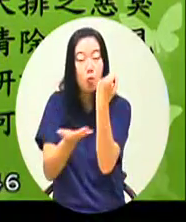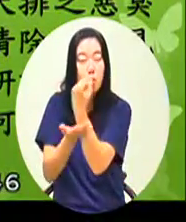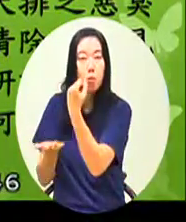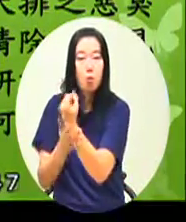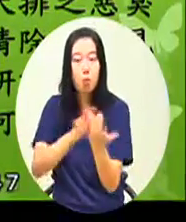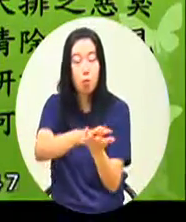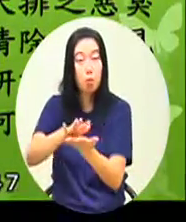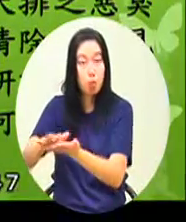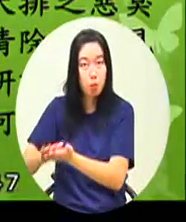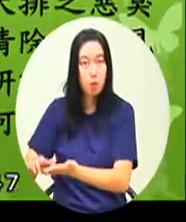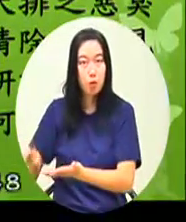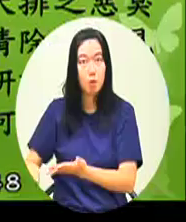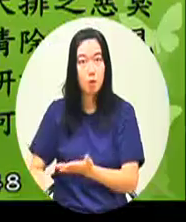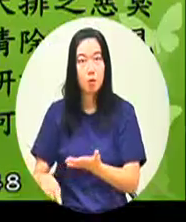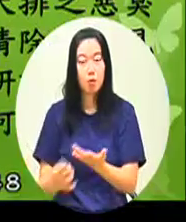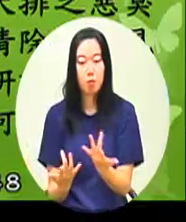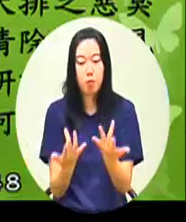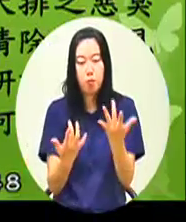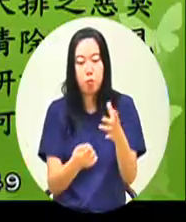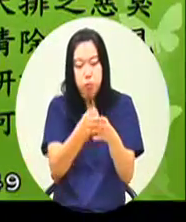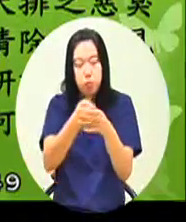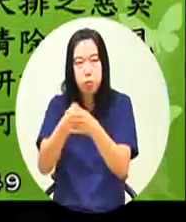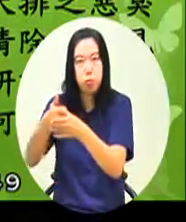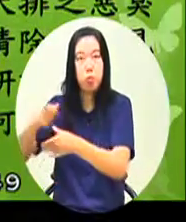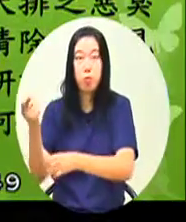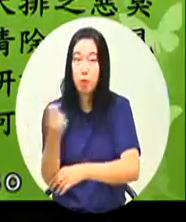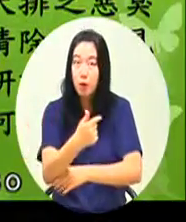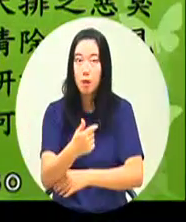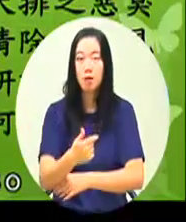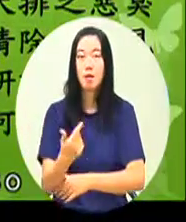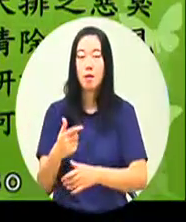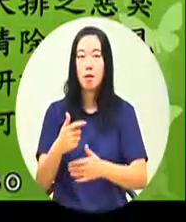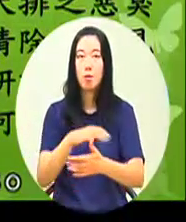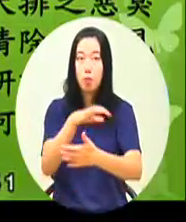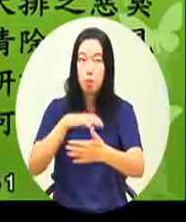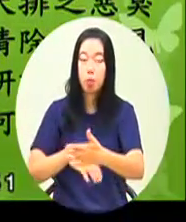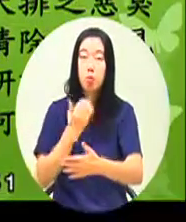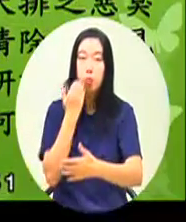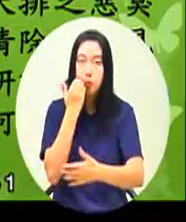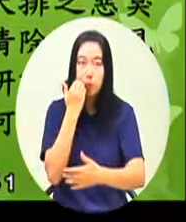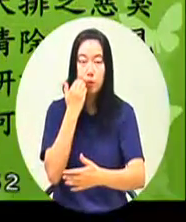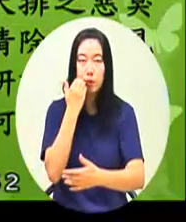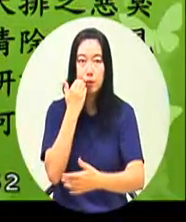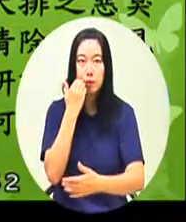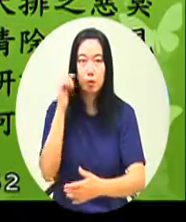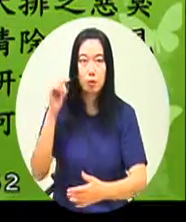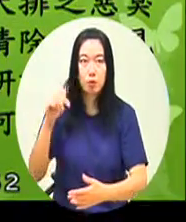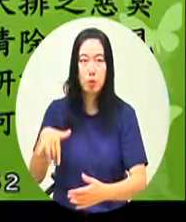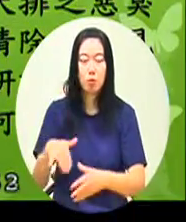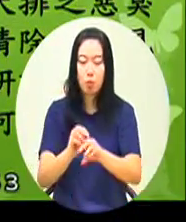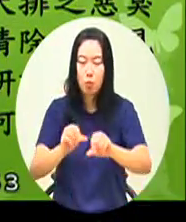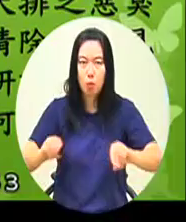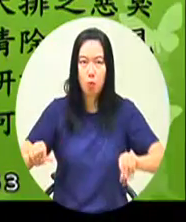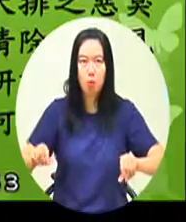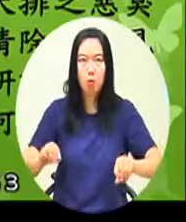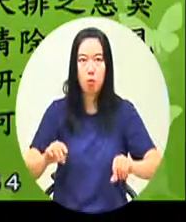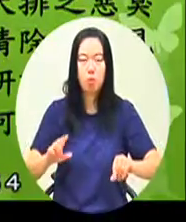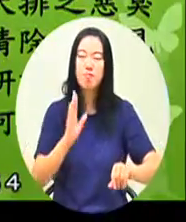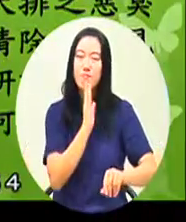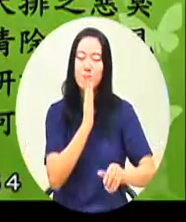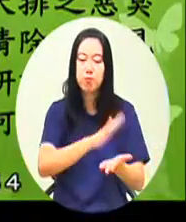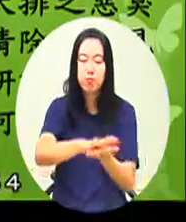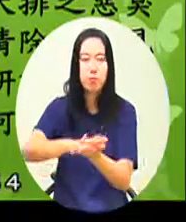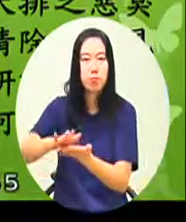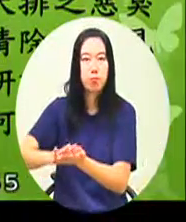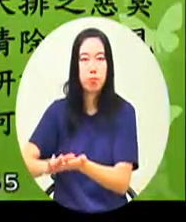臭啊伫发，可能是非常有足紧嘛。你内底遐，较只讲内底伊有一寡遐烂土无清开，你草